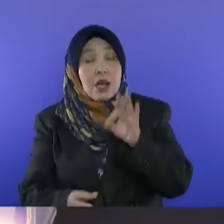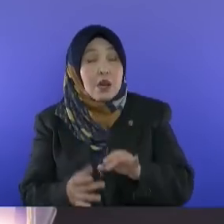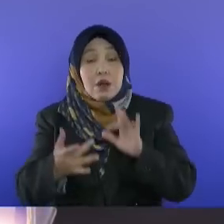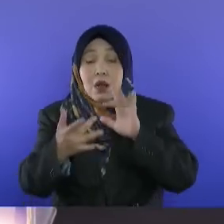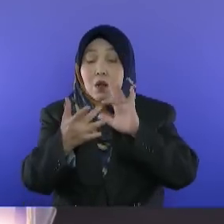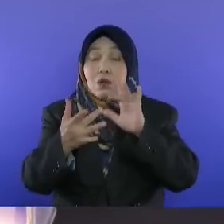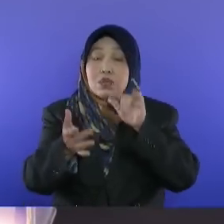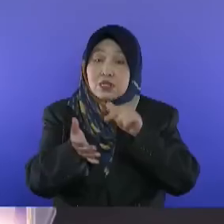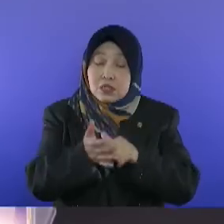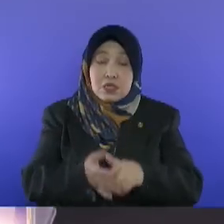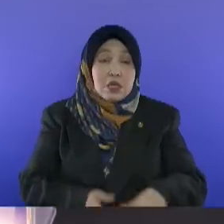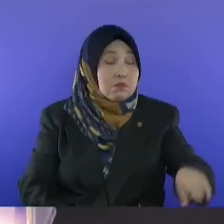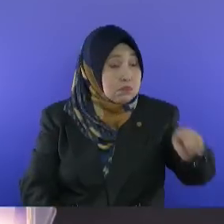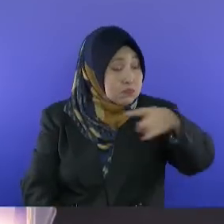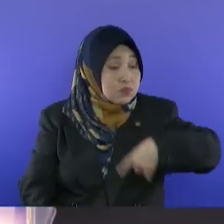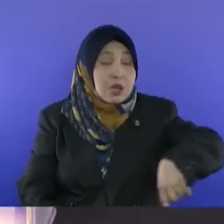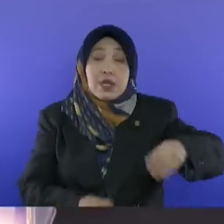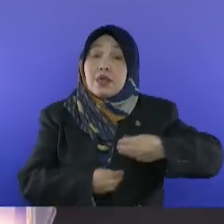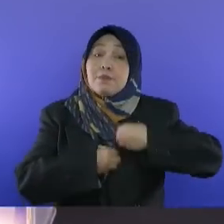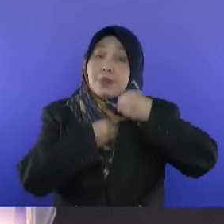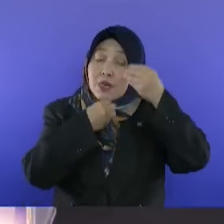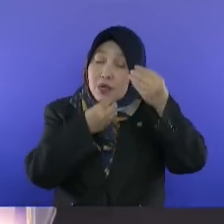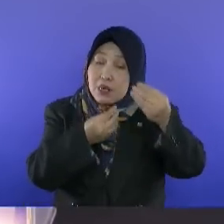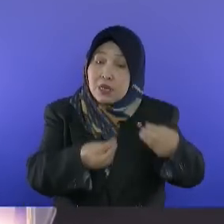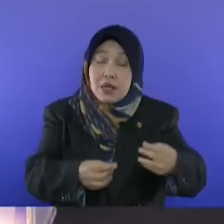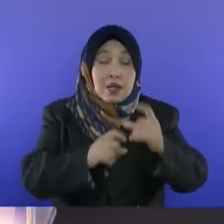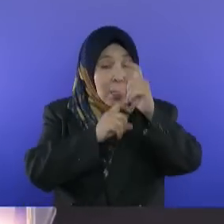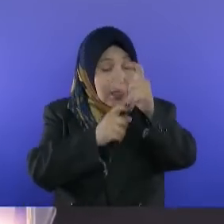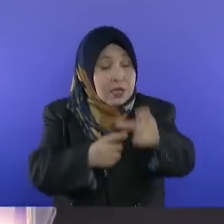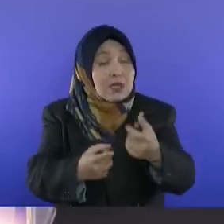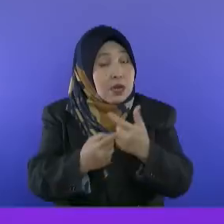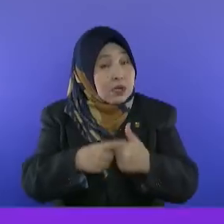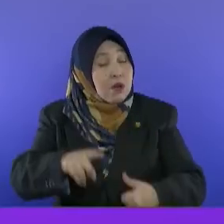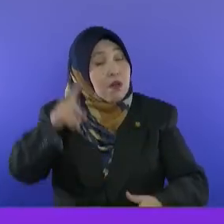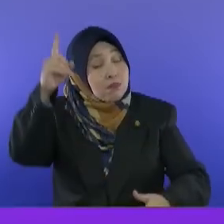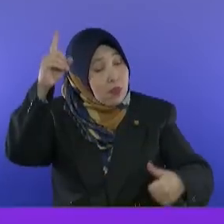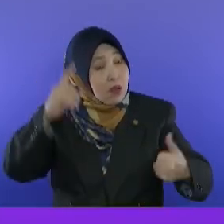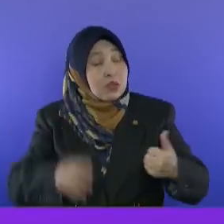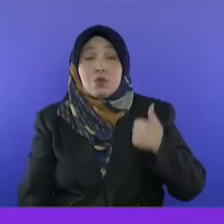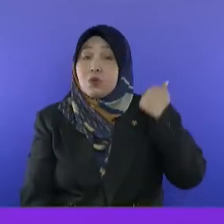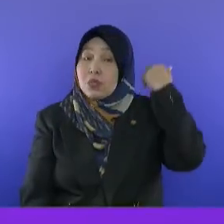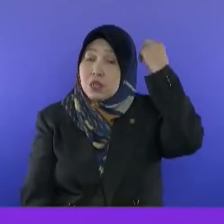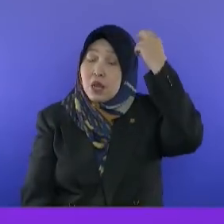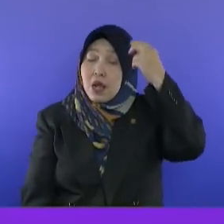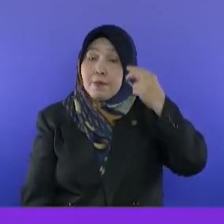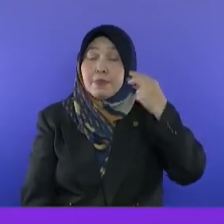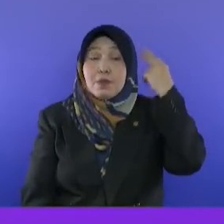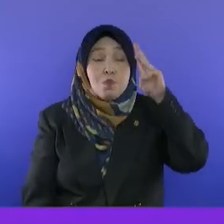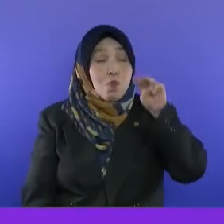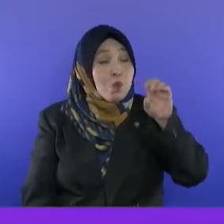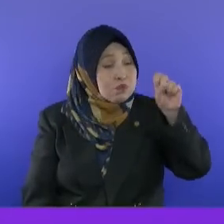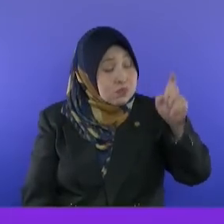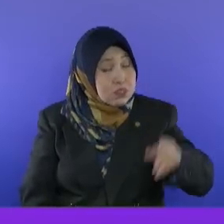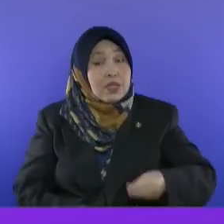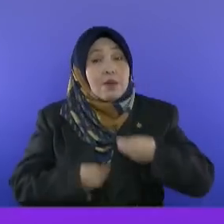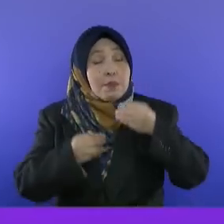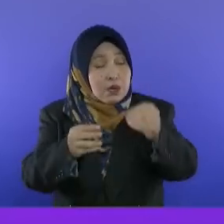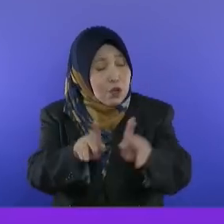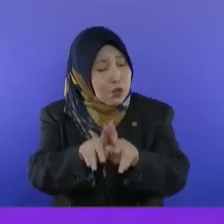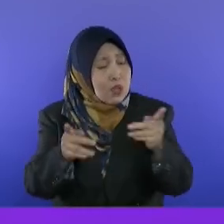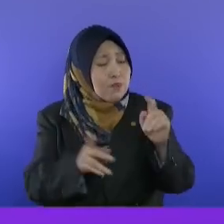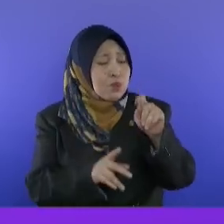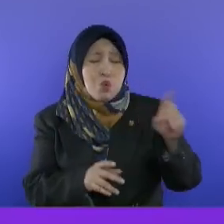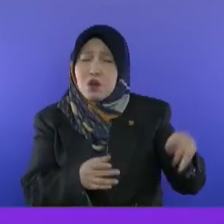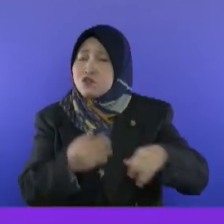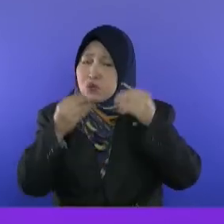konteks ini mereka sudah diberikan hadiah daripada Allah yaitu Nabi Musa dan juga Taurat maksudnya dah diberikan puncaklah